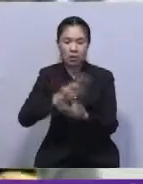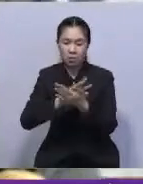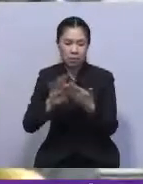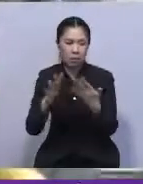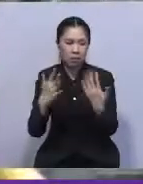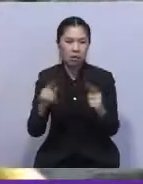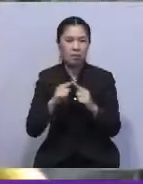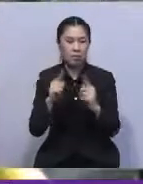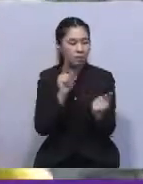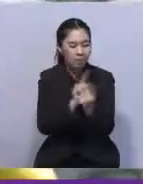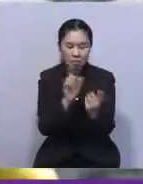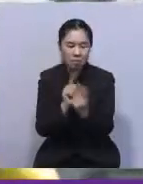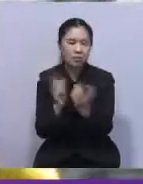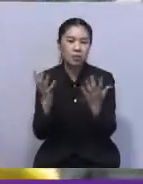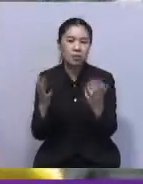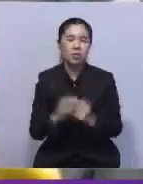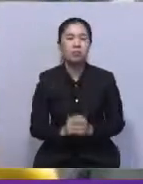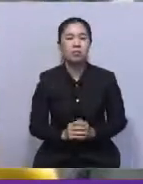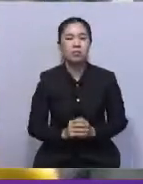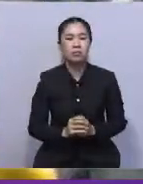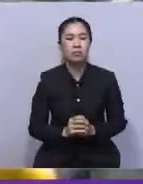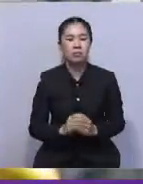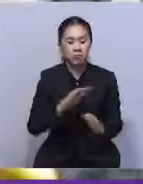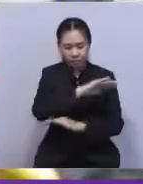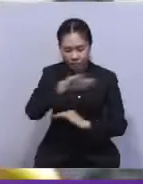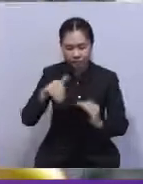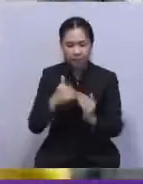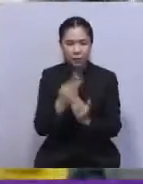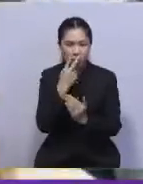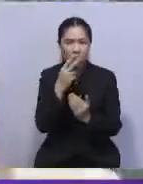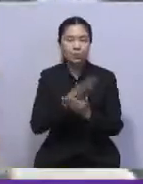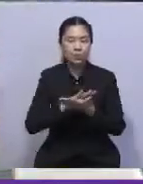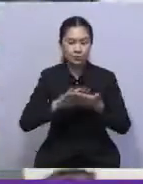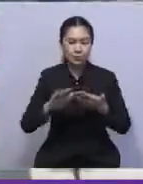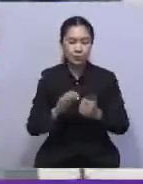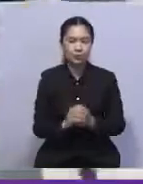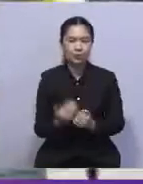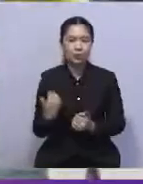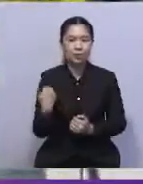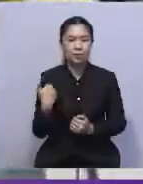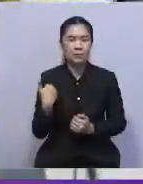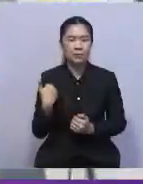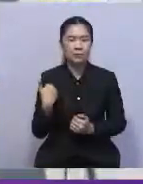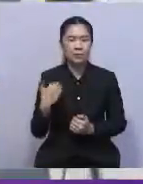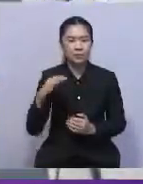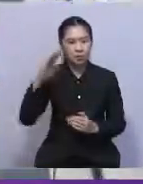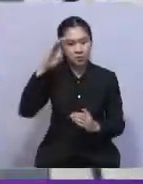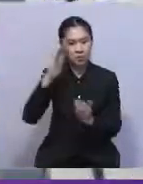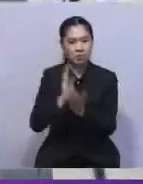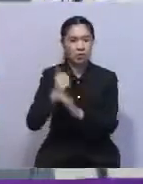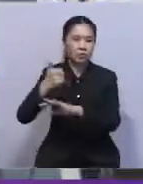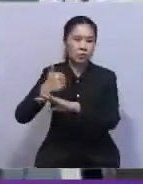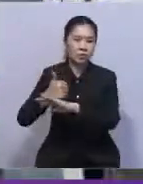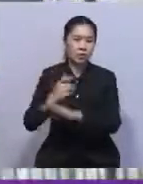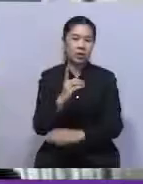นะคะซึ่งก็เหตุการณ์โดยรวมนะคะก็เป็นไปด้วยความเรียบร้อยดีค่ะด้านพันตำรวจเอกไพศิษฐ์วงเมืองนะคะอธิบดีกรมสอบส